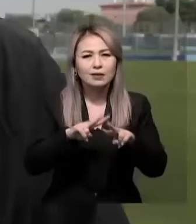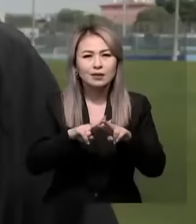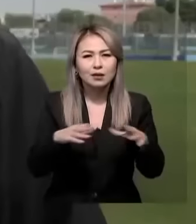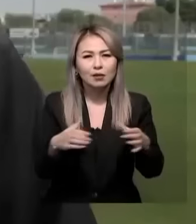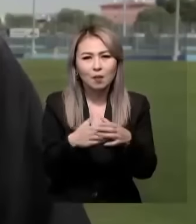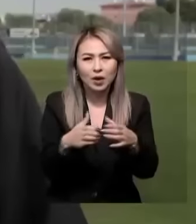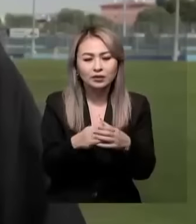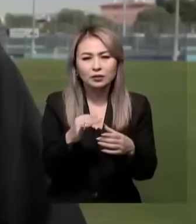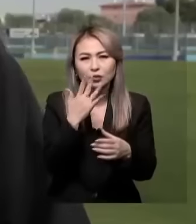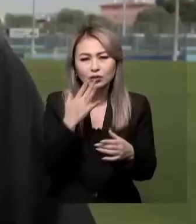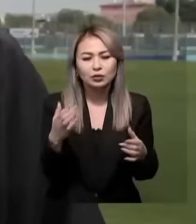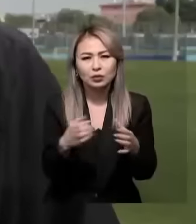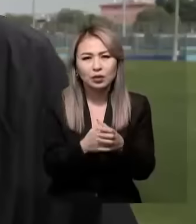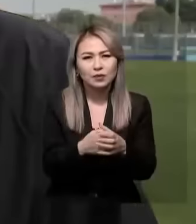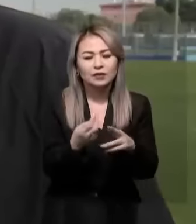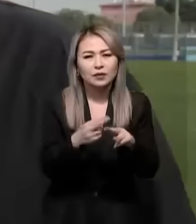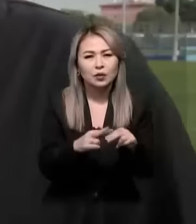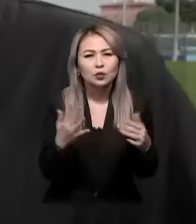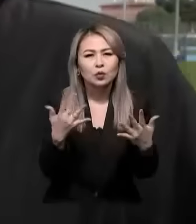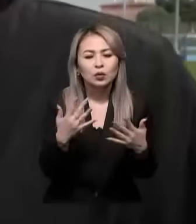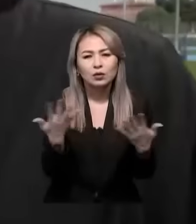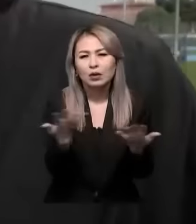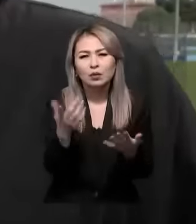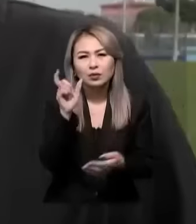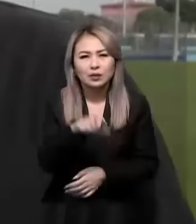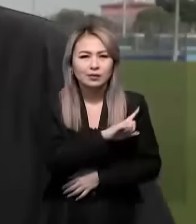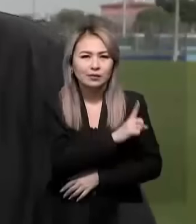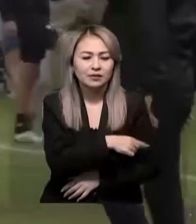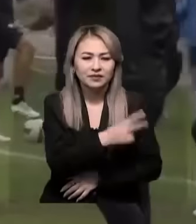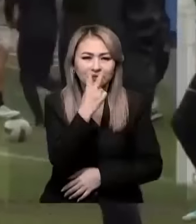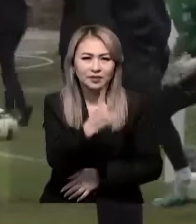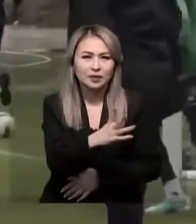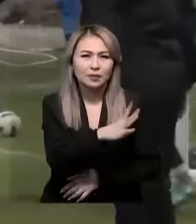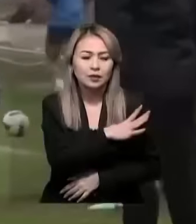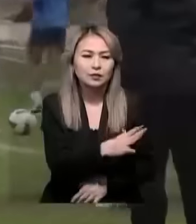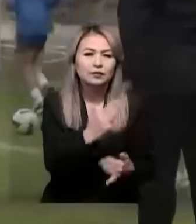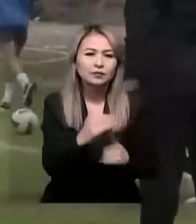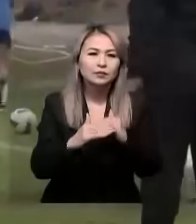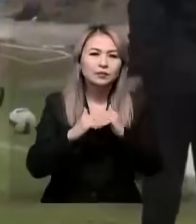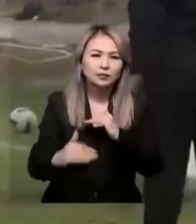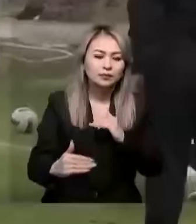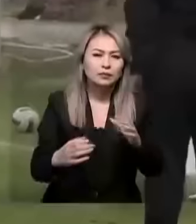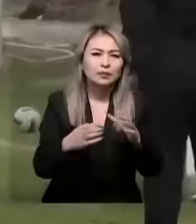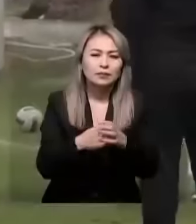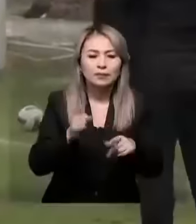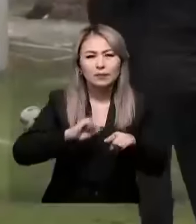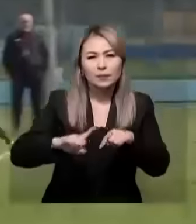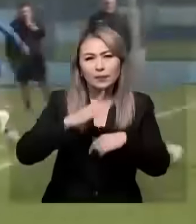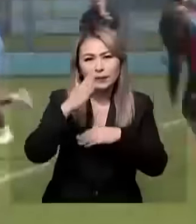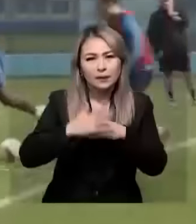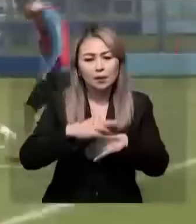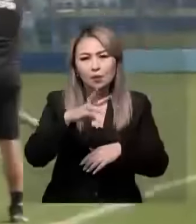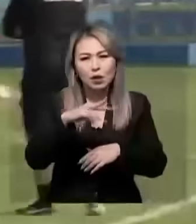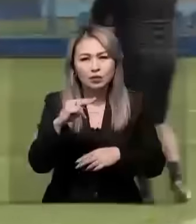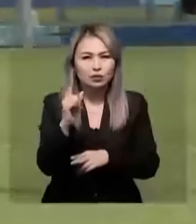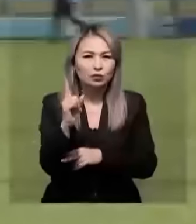және ұлттық құрамаларының қаншалықты мықты екеніне көз жеткізген. Отандасымыз ұлттық құраманың алдағы маңызды матчтарын